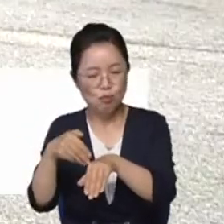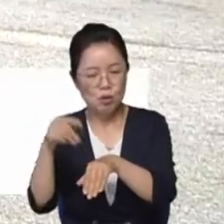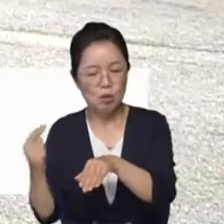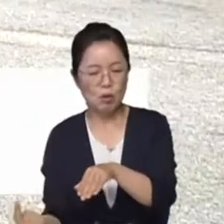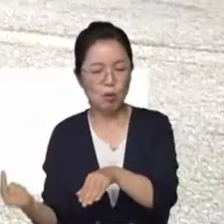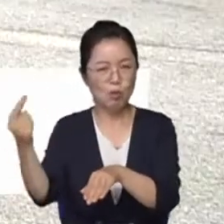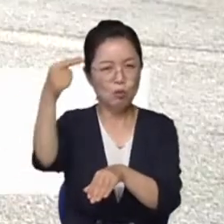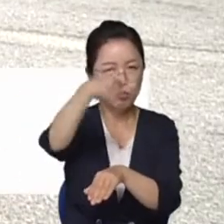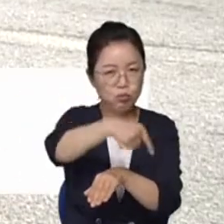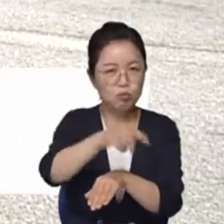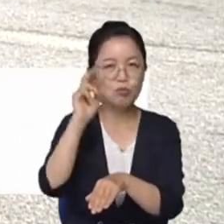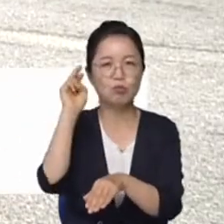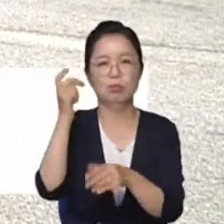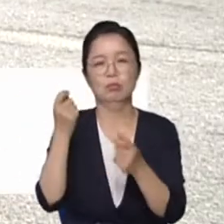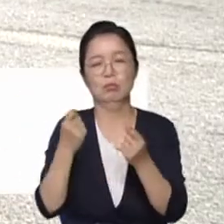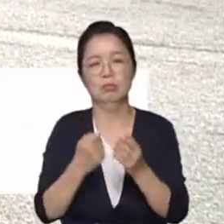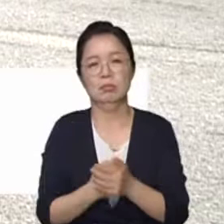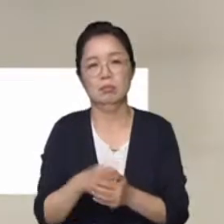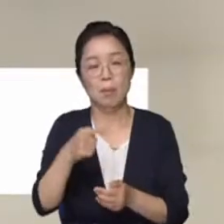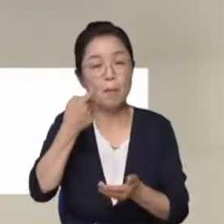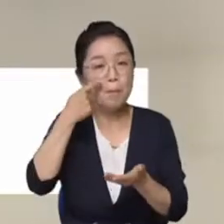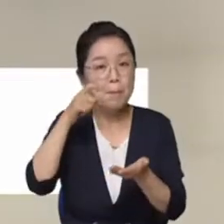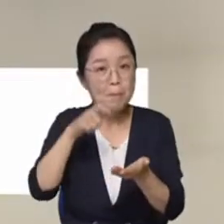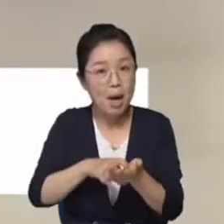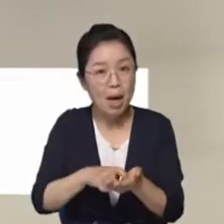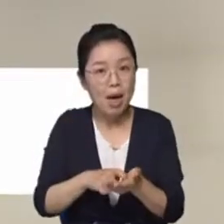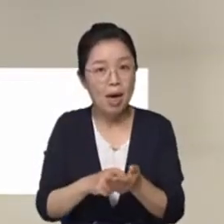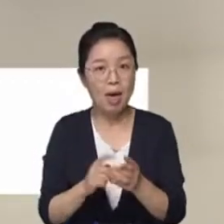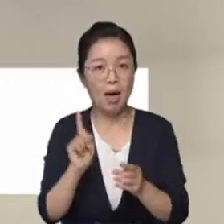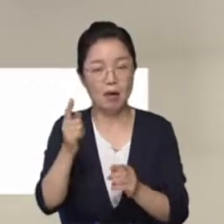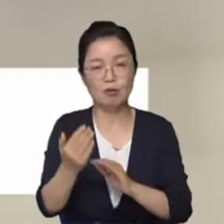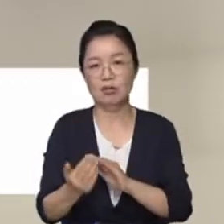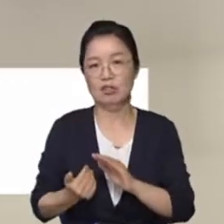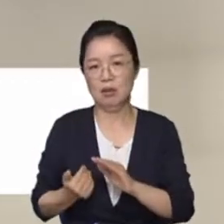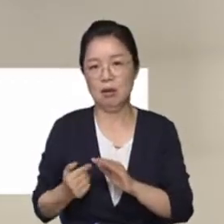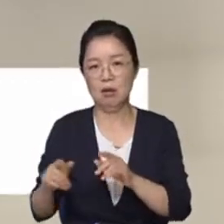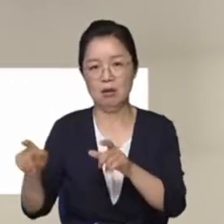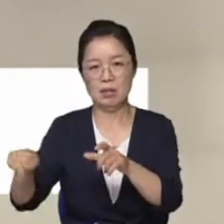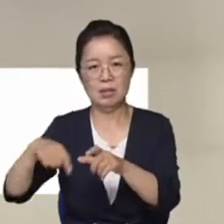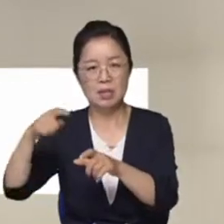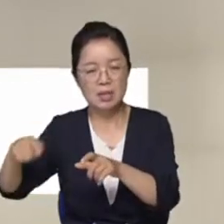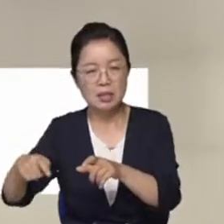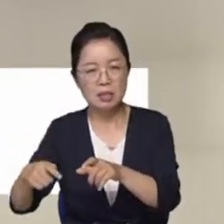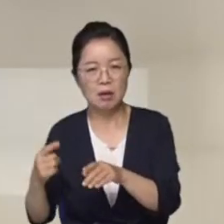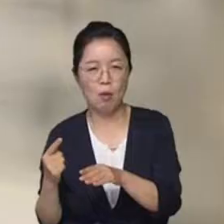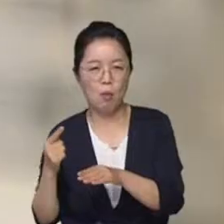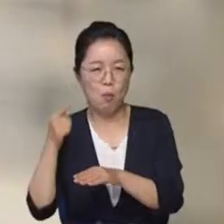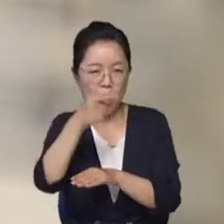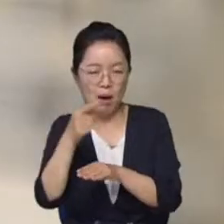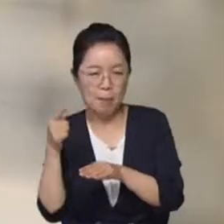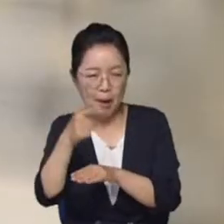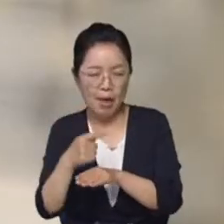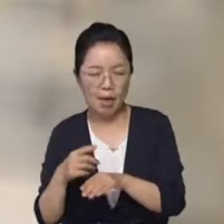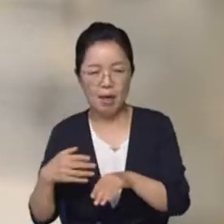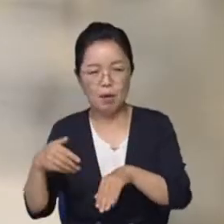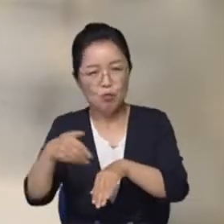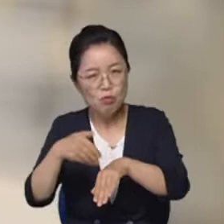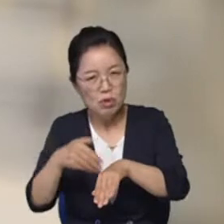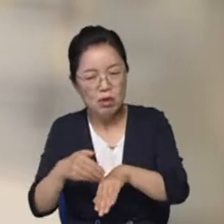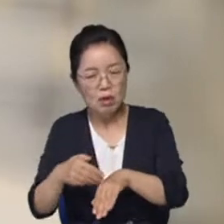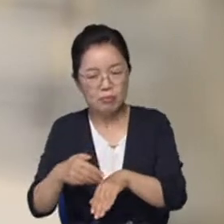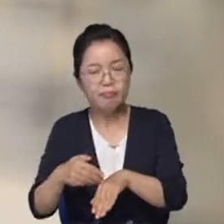것으로 추정됩니다. 포탄이 발견되기 하루 전 이 사격장에서 포탄 사격 훈련이 있었던 것으로